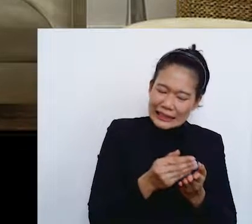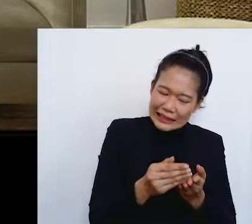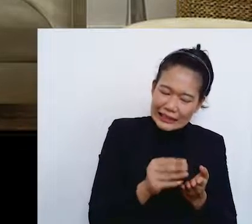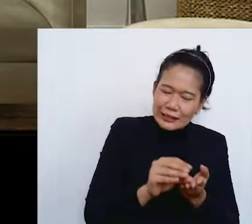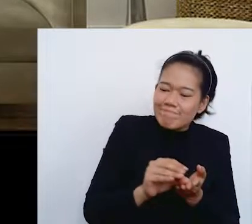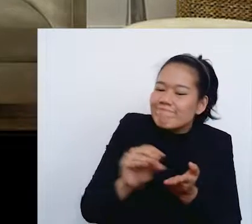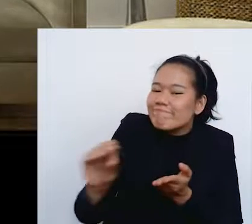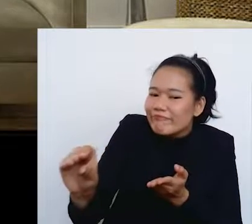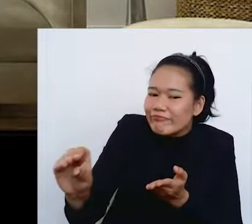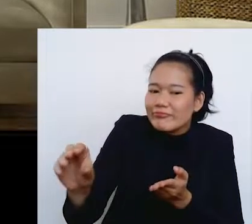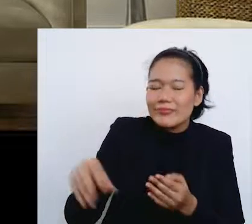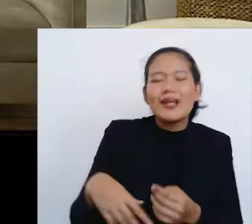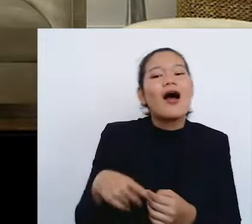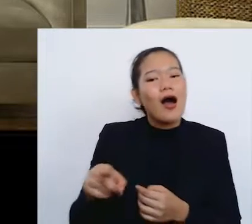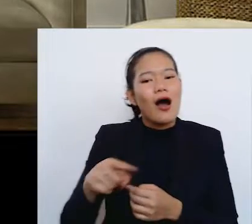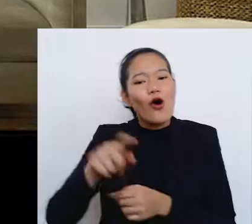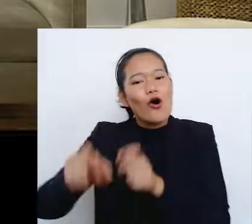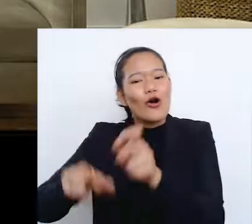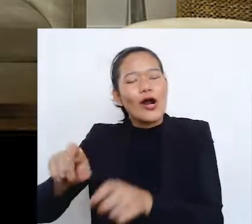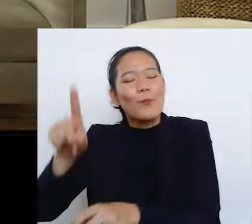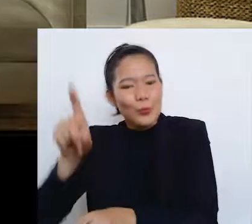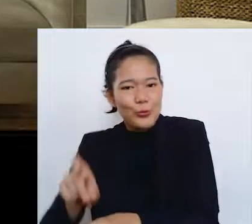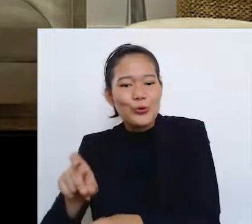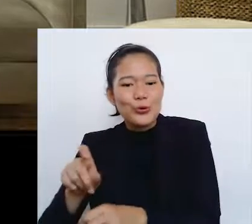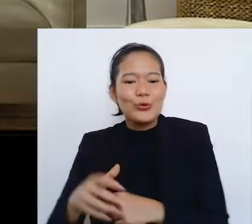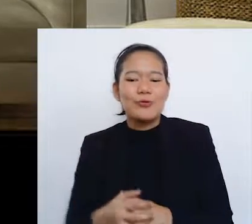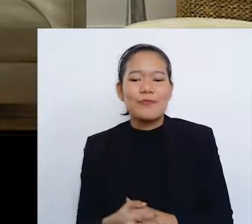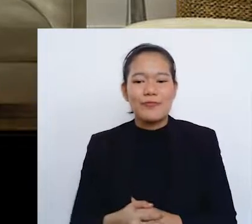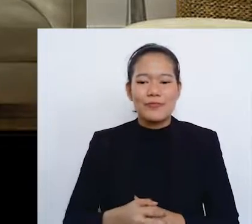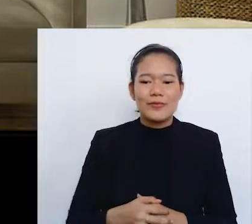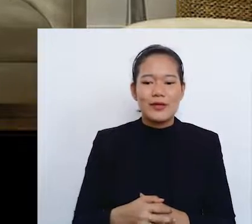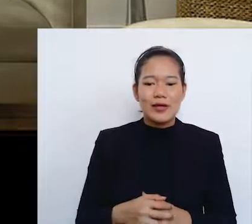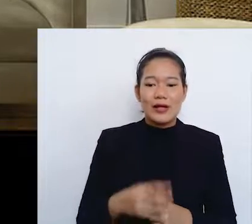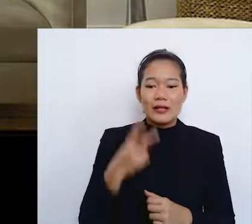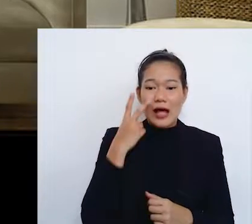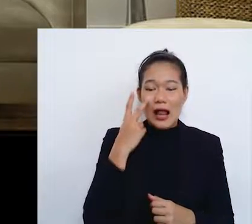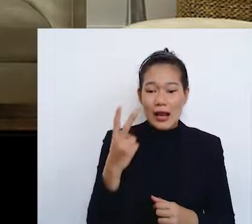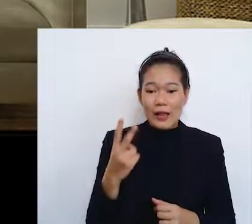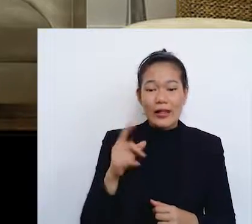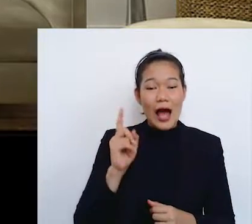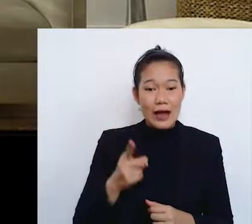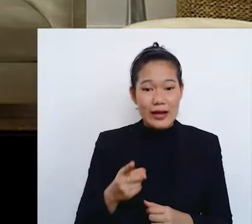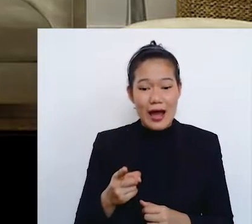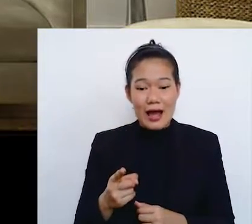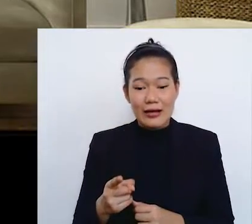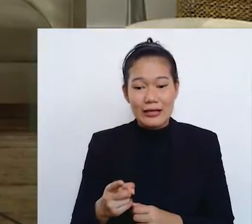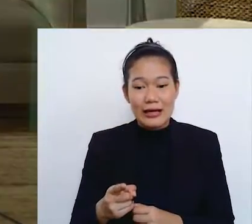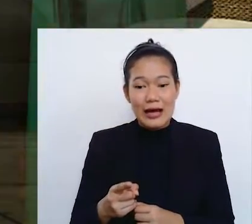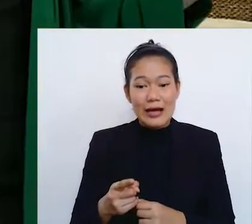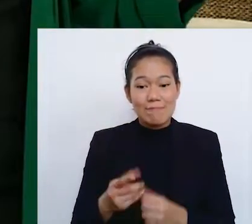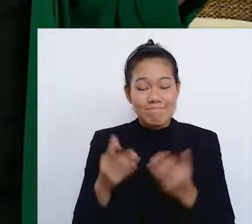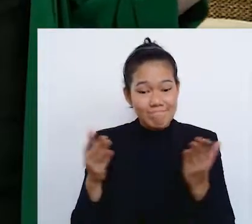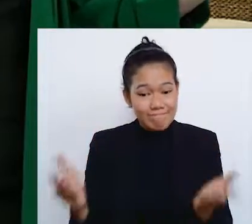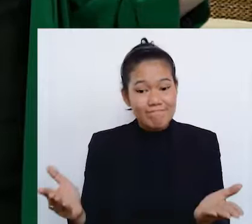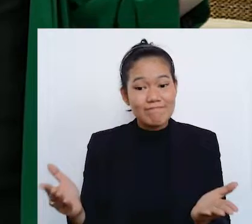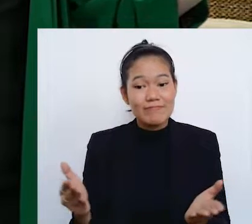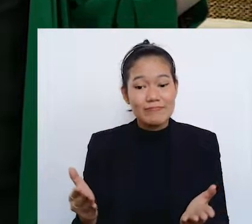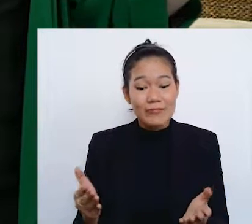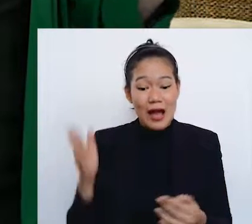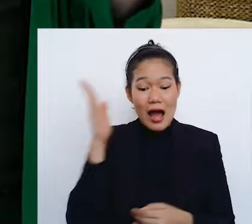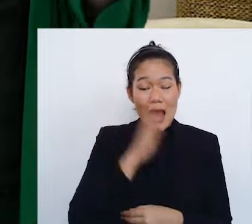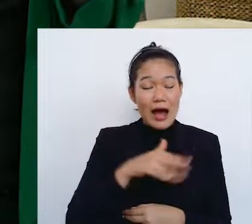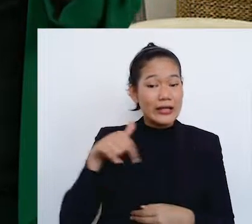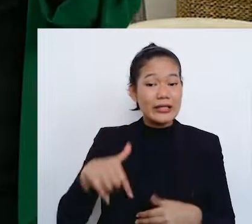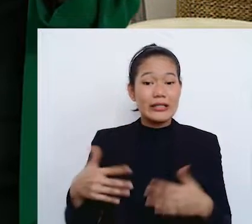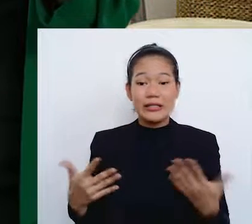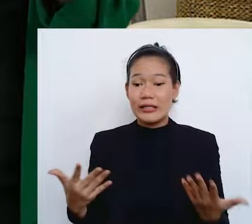yang Tuhan berikan di dalam kehidupan saudara dan saya. Kita bisa lihat dalam gambar ini, saudaraku. Kita lihat